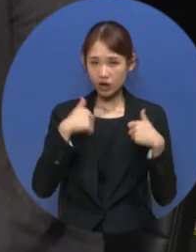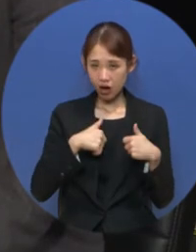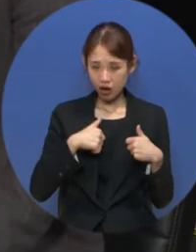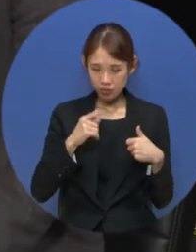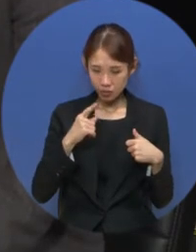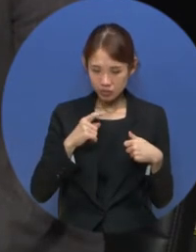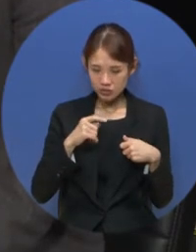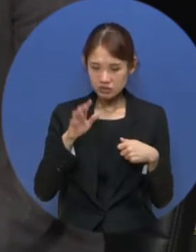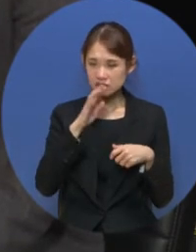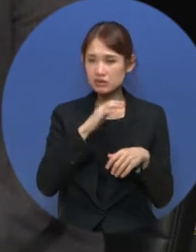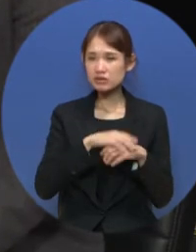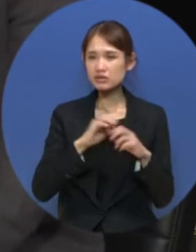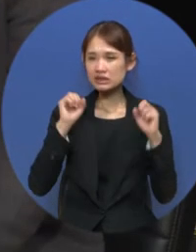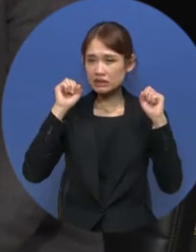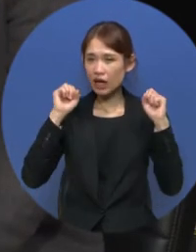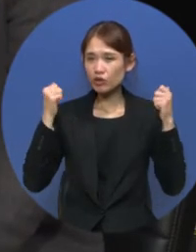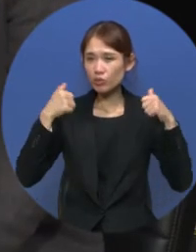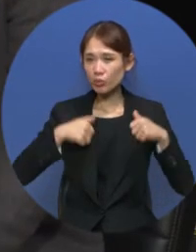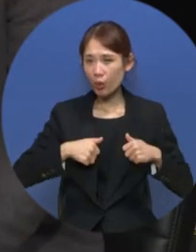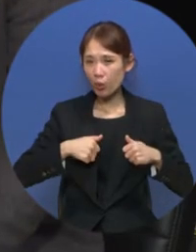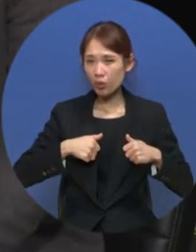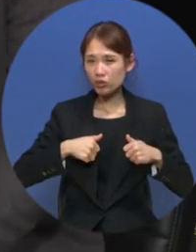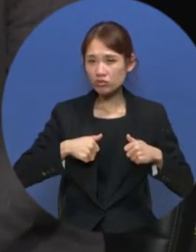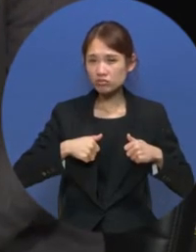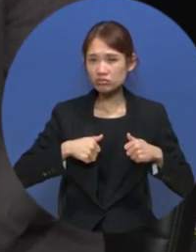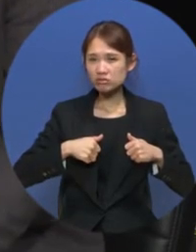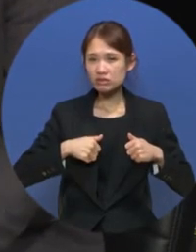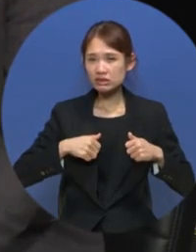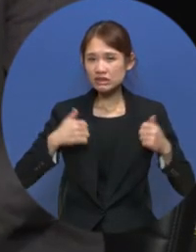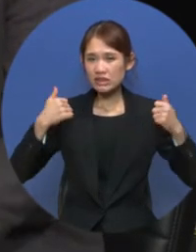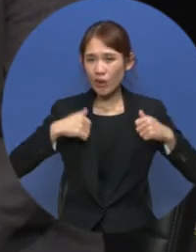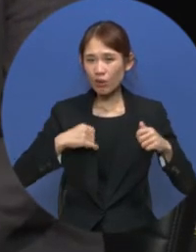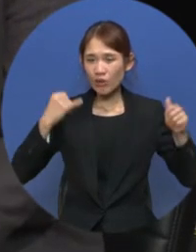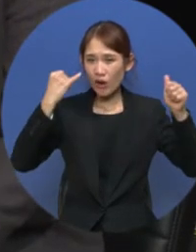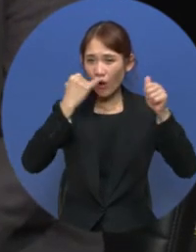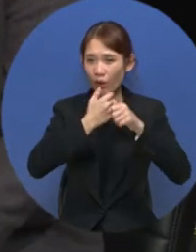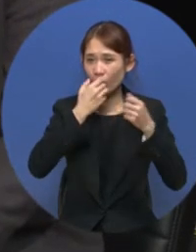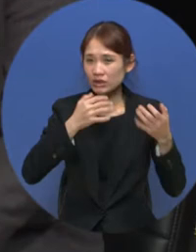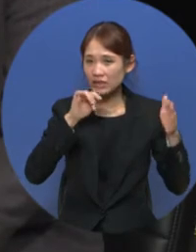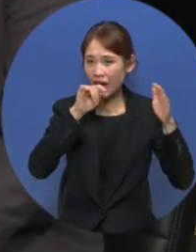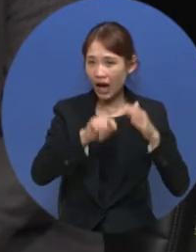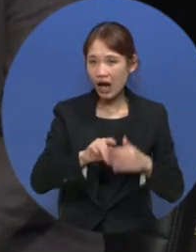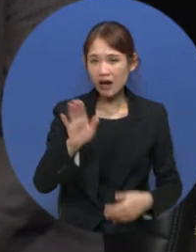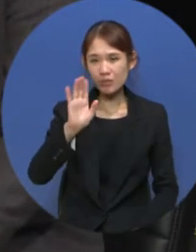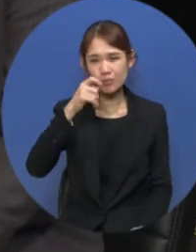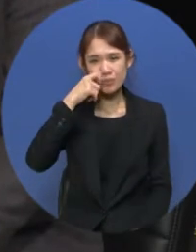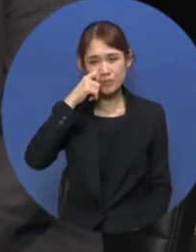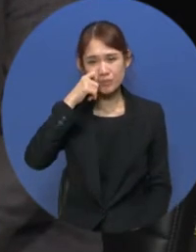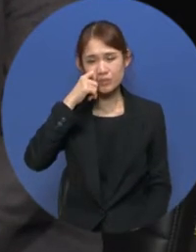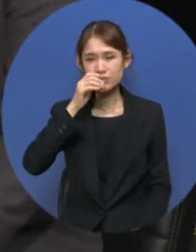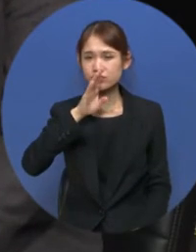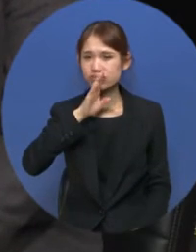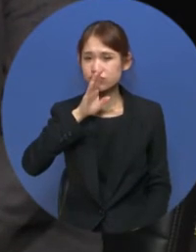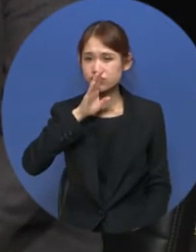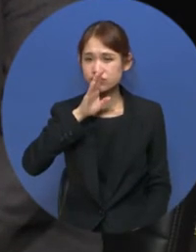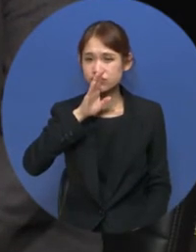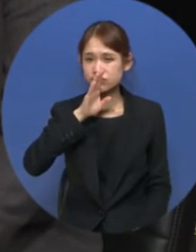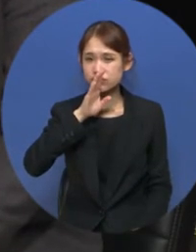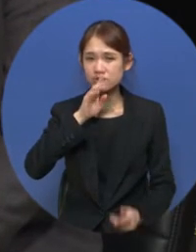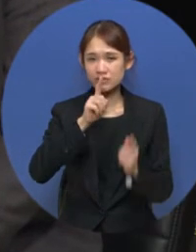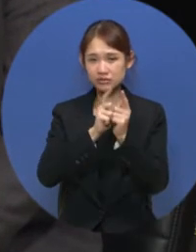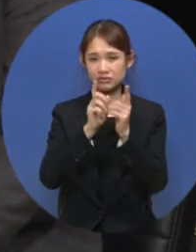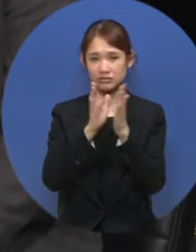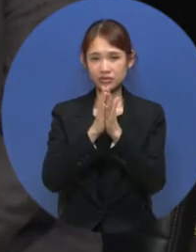트레이닝복으로 입어야 되는데 트레이닝복 입고 결혼식 갈 수는 없잖아요. 네. 이제 이런 피드백도 있었고요. 그리고 실제로